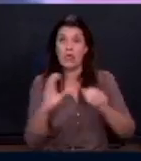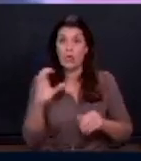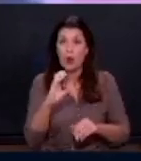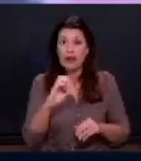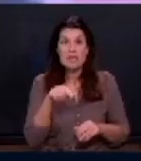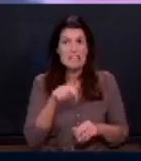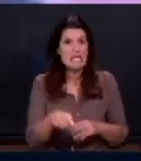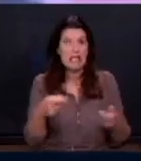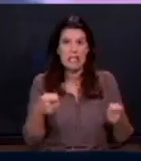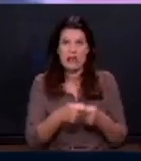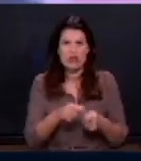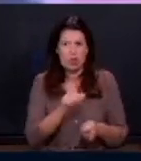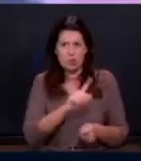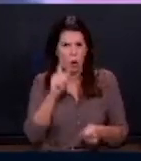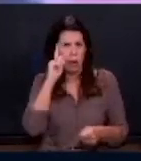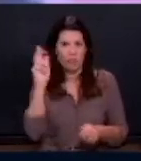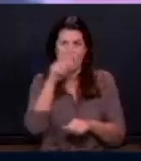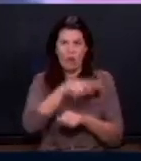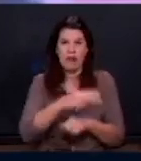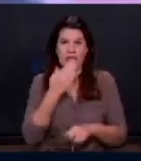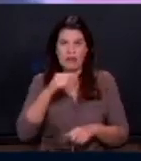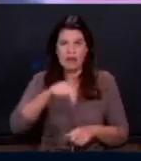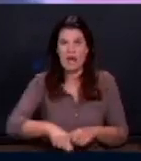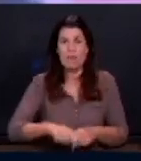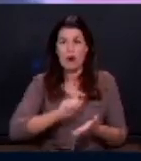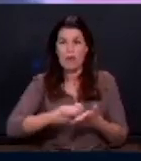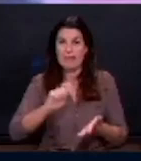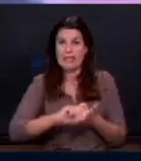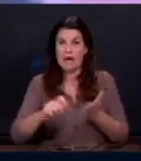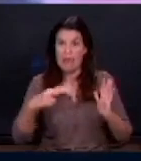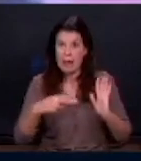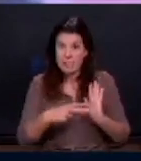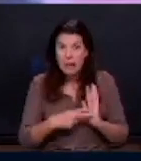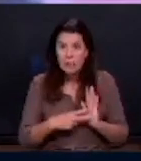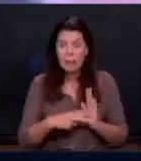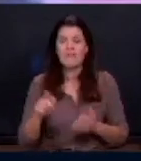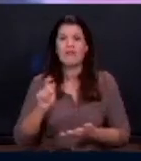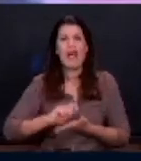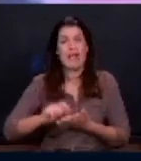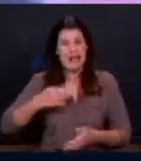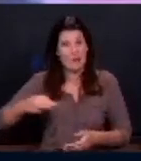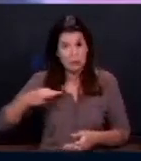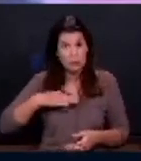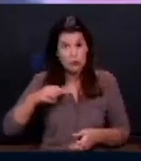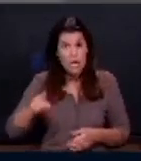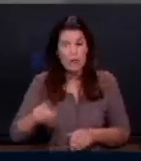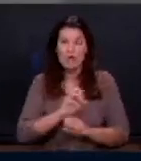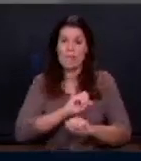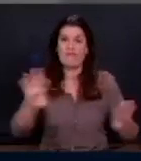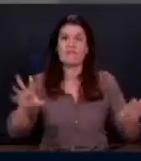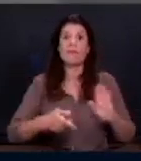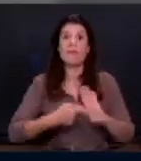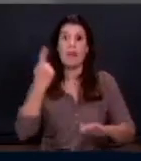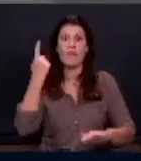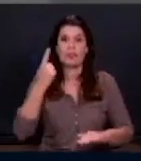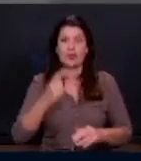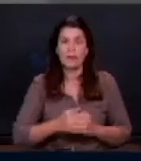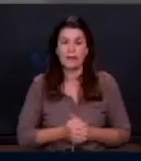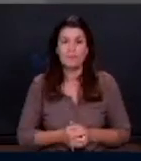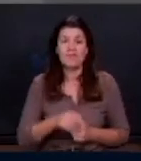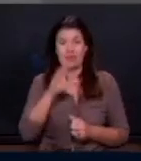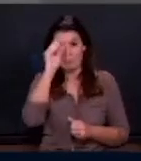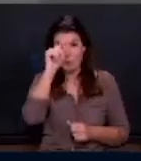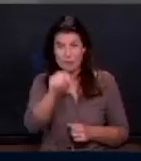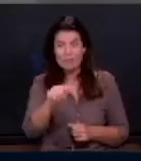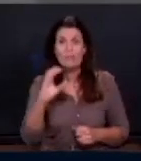ידוע לרגולטורים הישראלים במשרד האנרגיה. מתן חודרוב וספי עובדיה בפרסום הראשון. זהו הקוויתי סייד